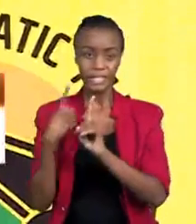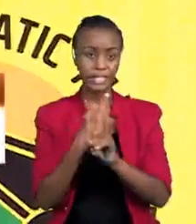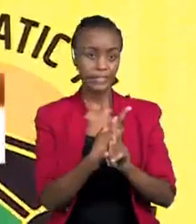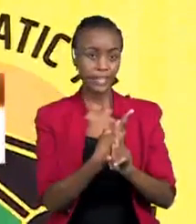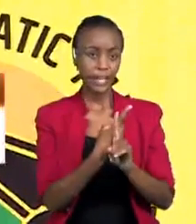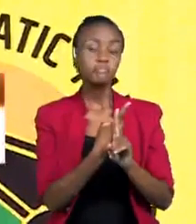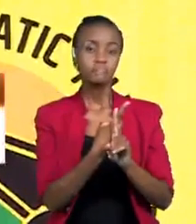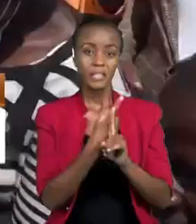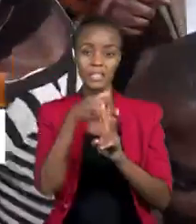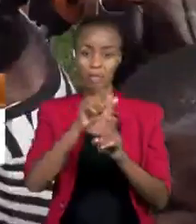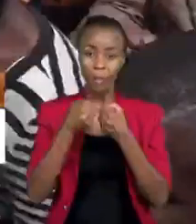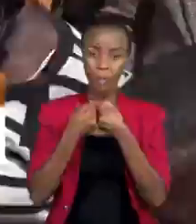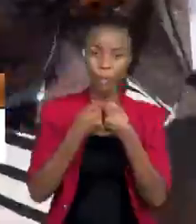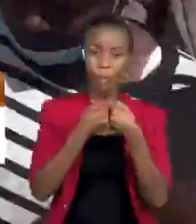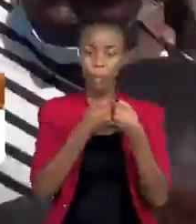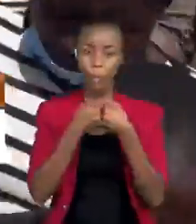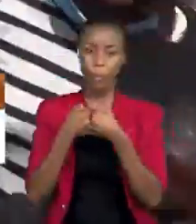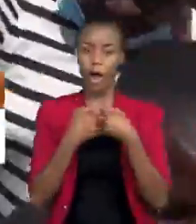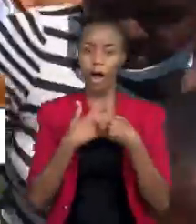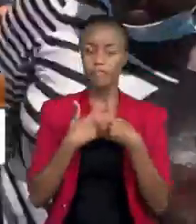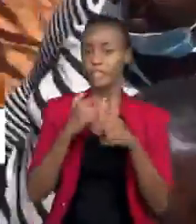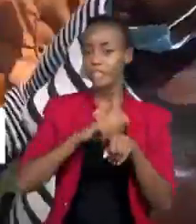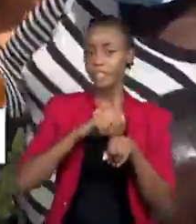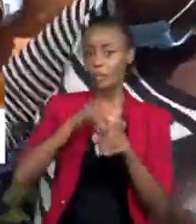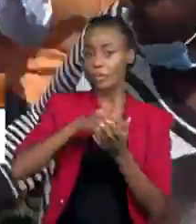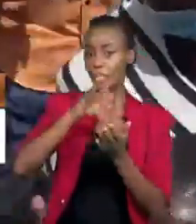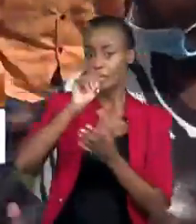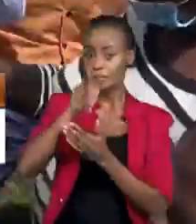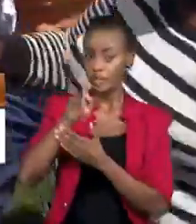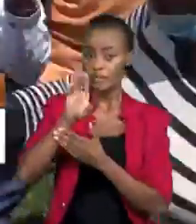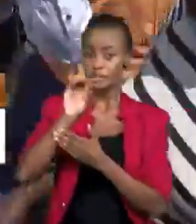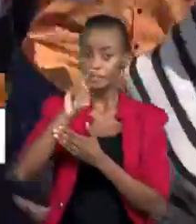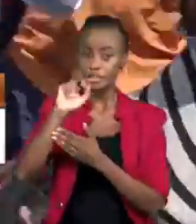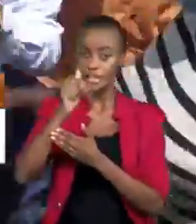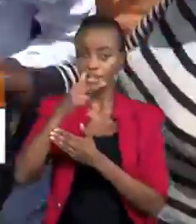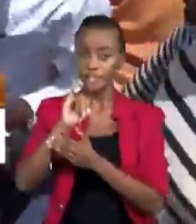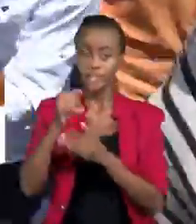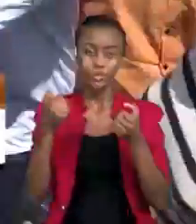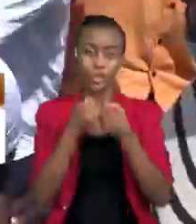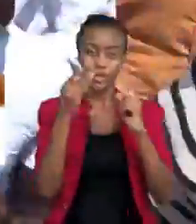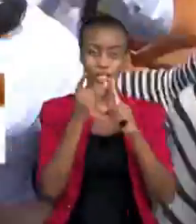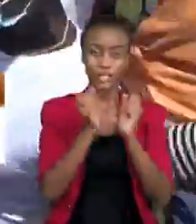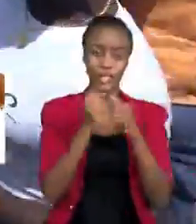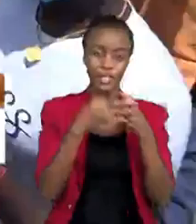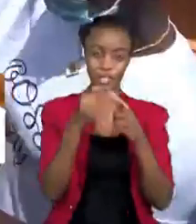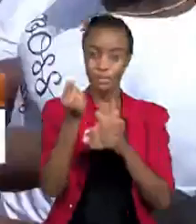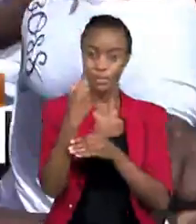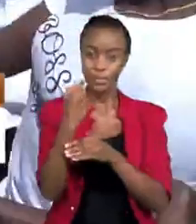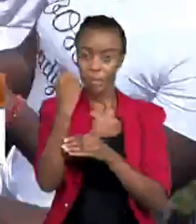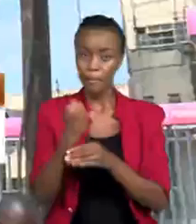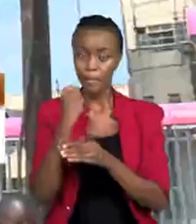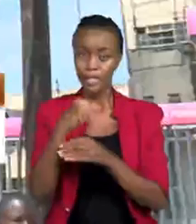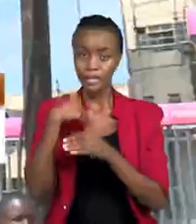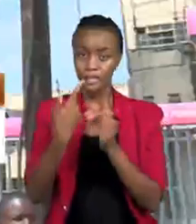vikitarajiwa kumenyana katika uchaguzi mdogo wa Bonchari ambao unatarajiwa kufanyika tarehe 18 mwezi Mei wiki